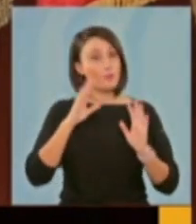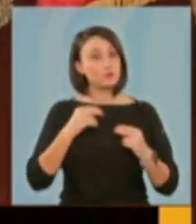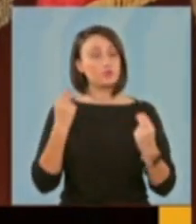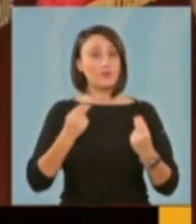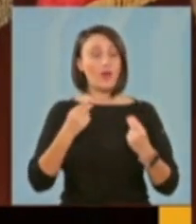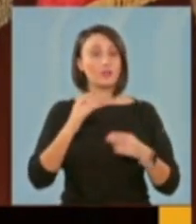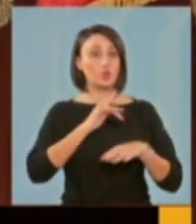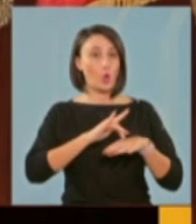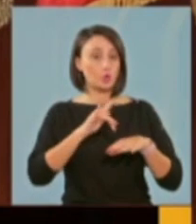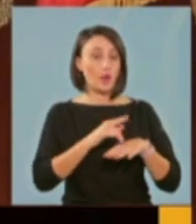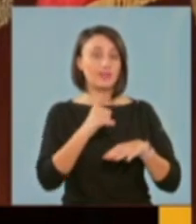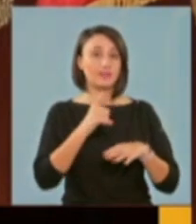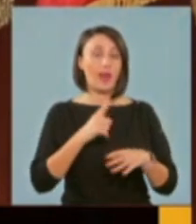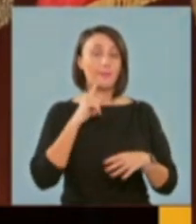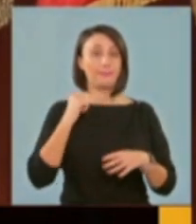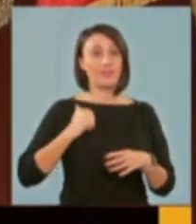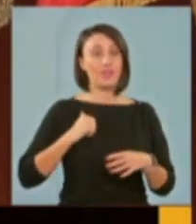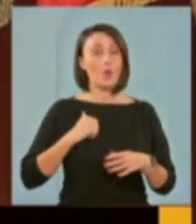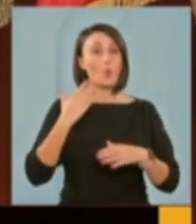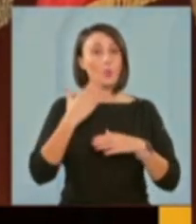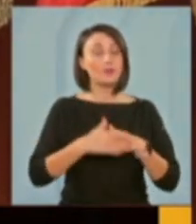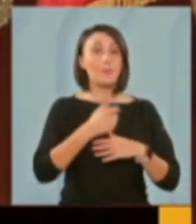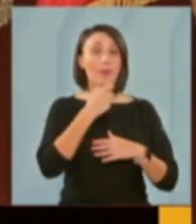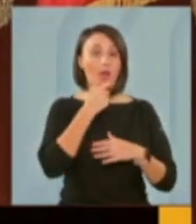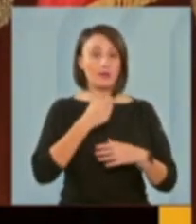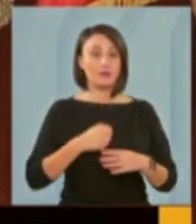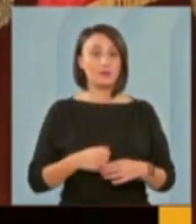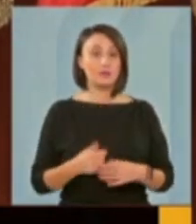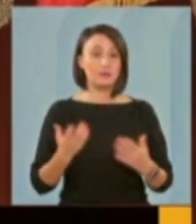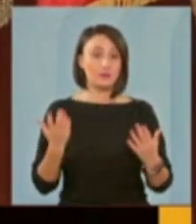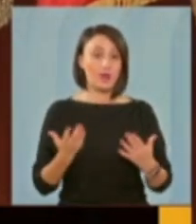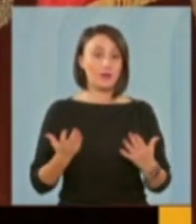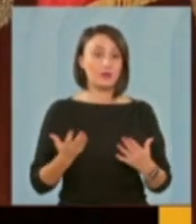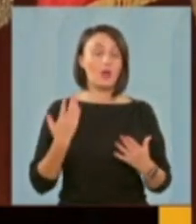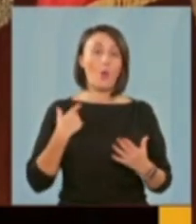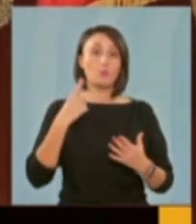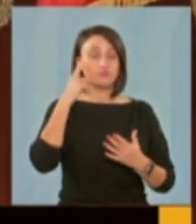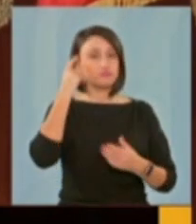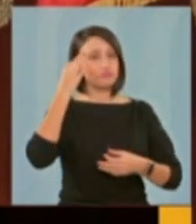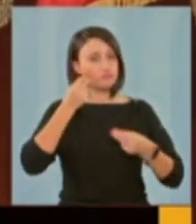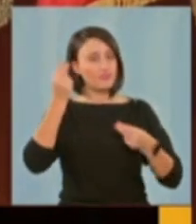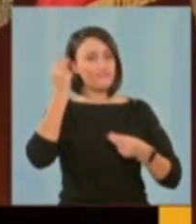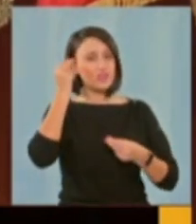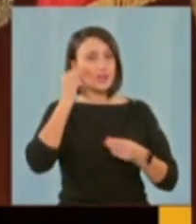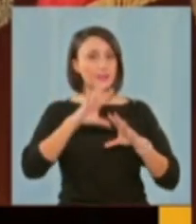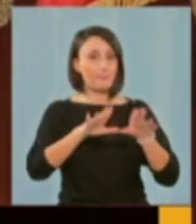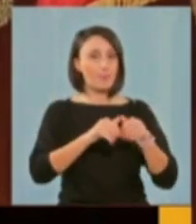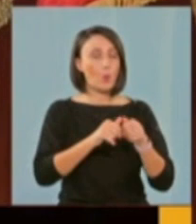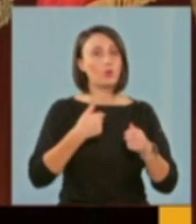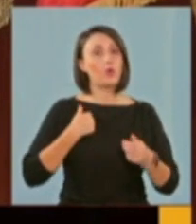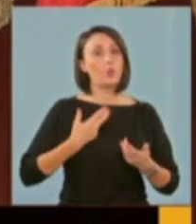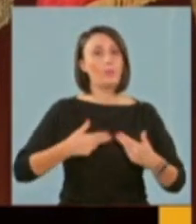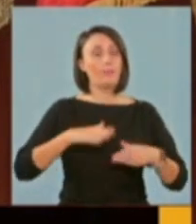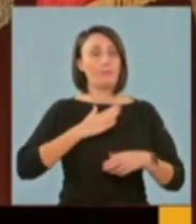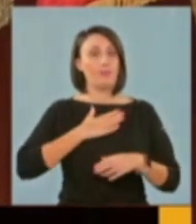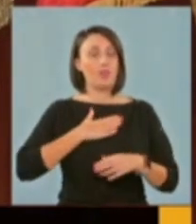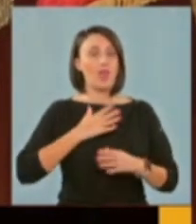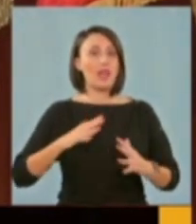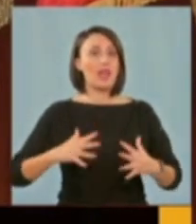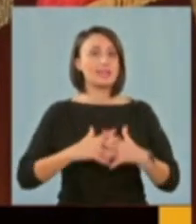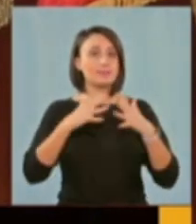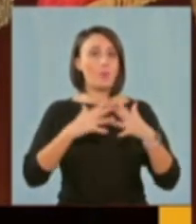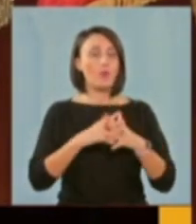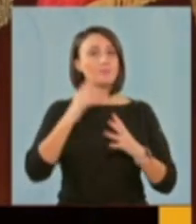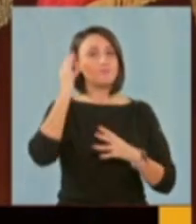niște doctoranzi din zona militară în ultimii ani, care au studiat alături de mine război